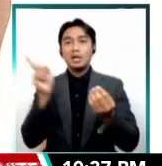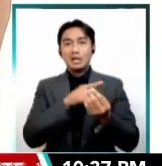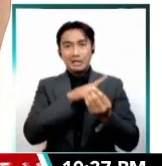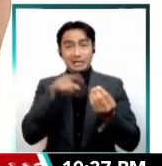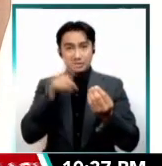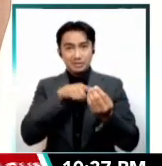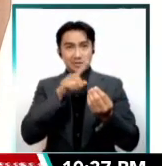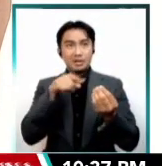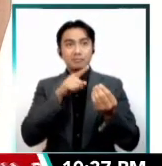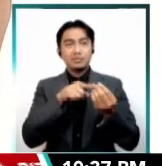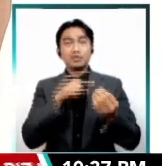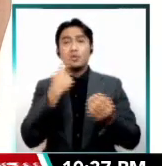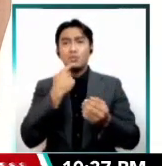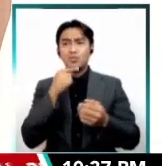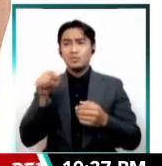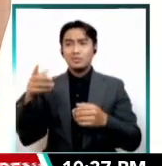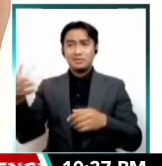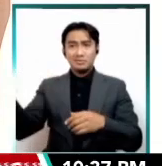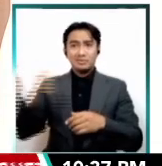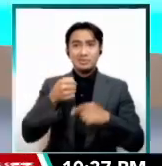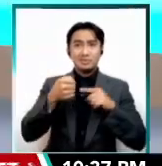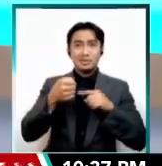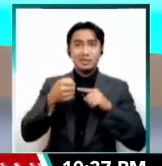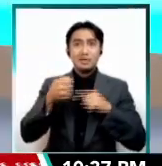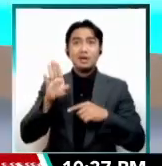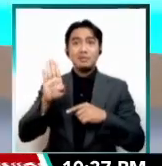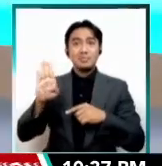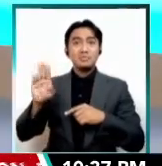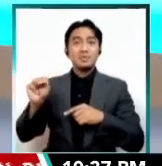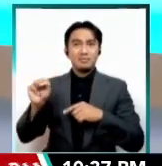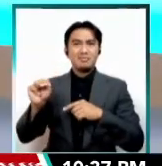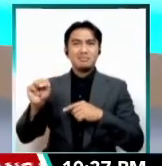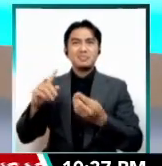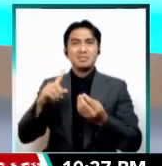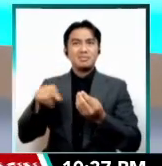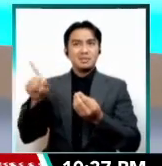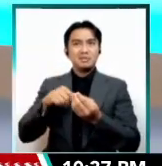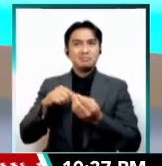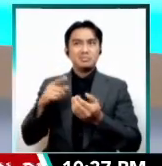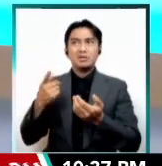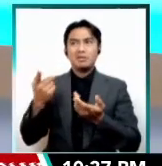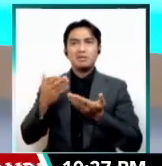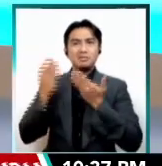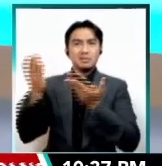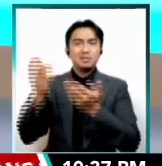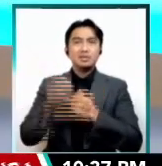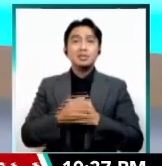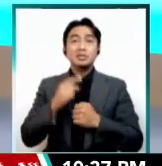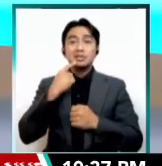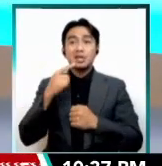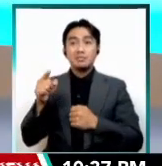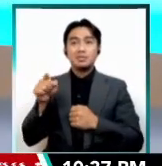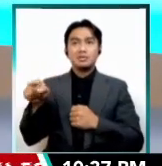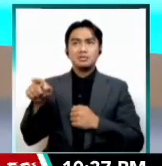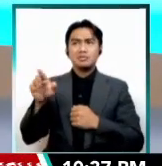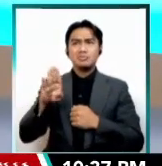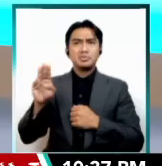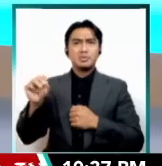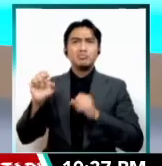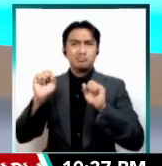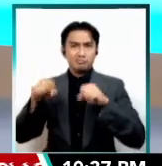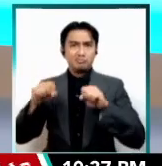pagkapangulo ni dating Senator Bongbong Marcos. Ayon sa mga petitioner, pinalabas ni Marcos na eligible siyang kumandidato